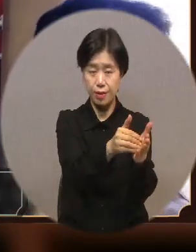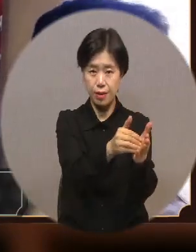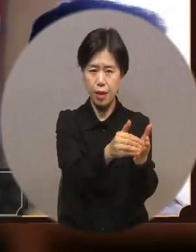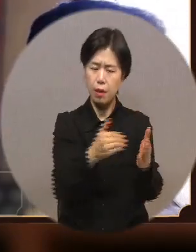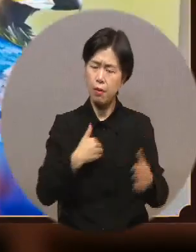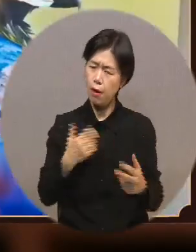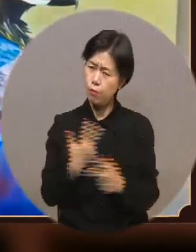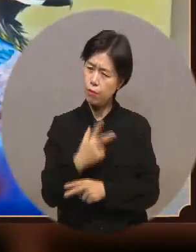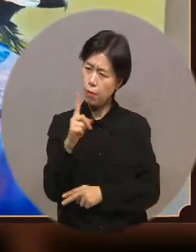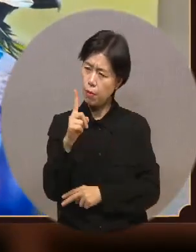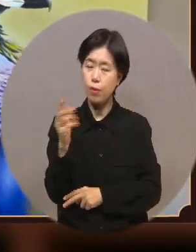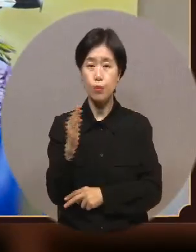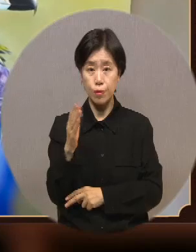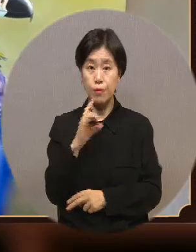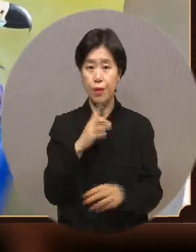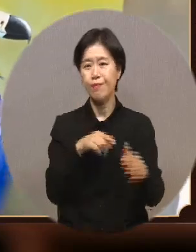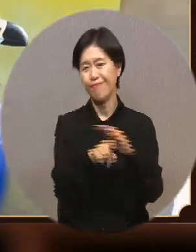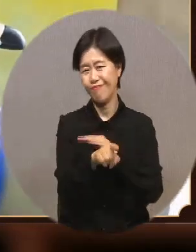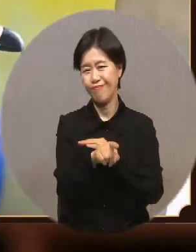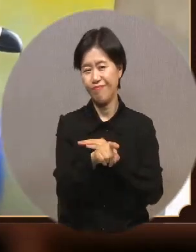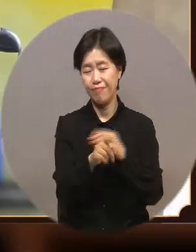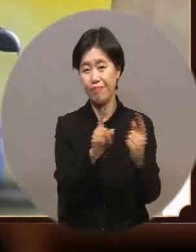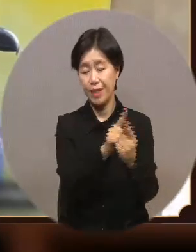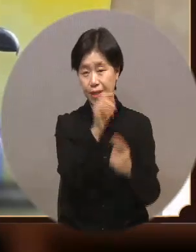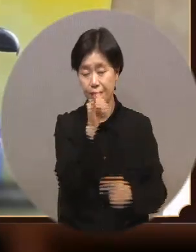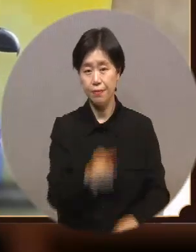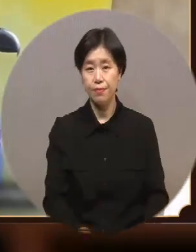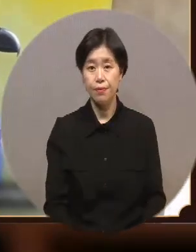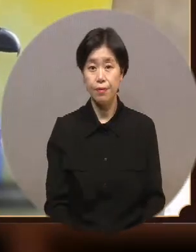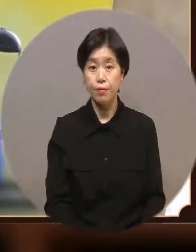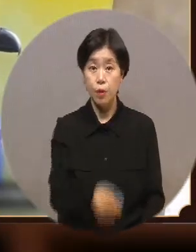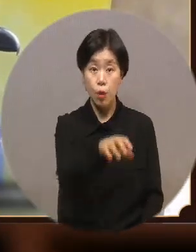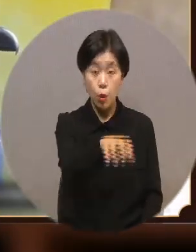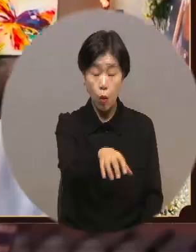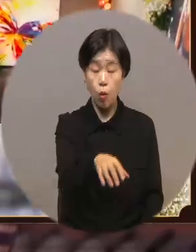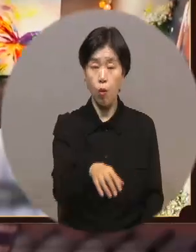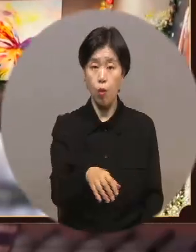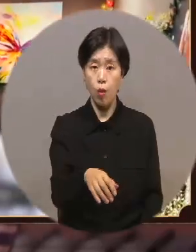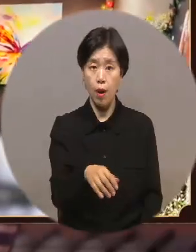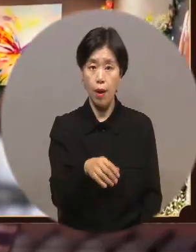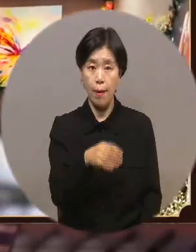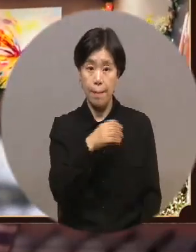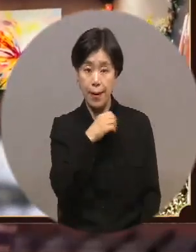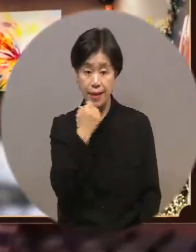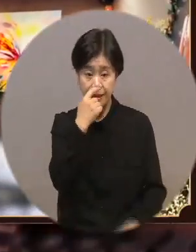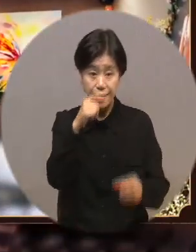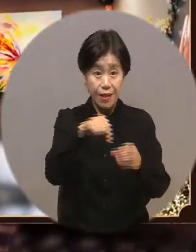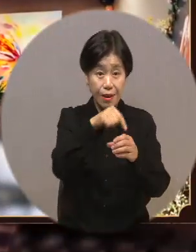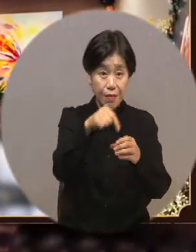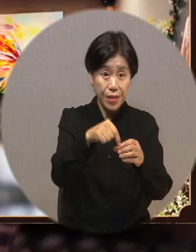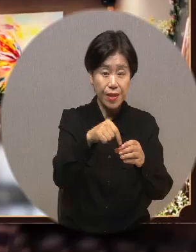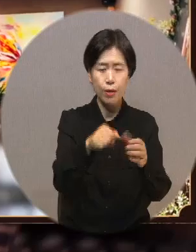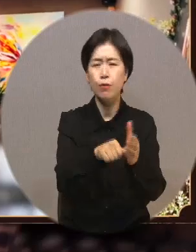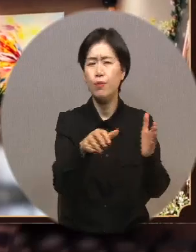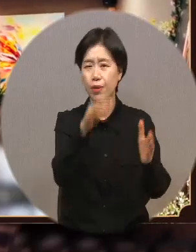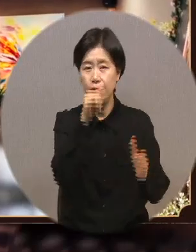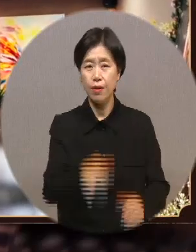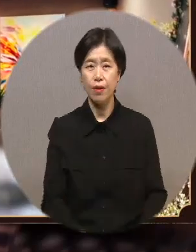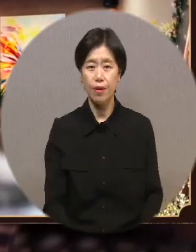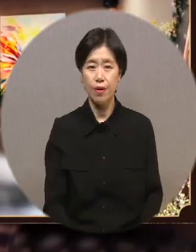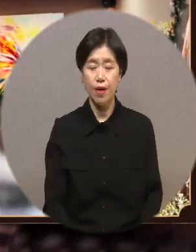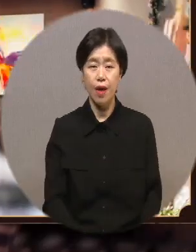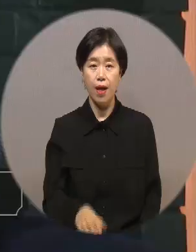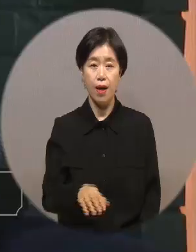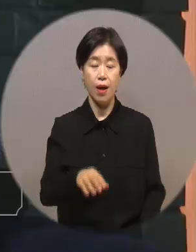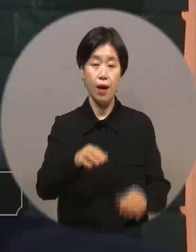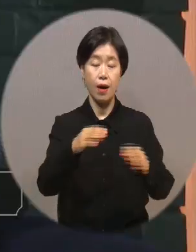하고 있는데, 꽤 맛집으로 좀 이렇게 소문이 났고 이름이 인정도 뭔가요? 받고, 이름? 오픈 더 문이라는 오픈 카페인데, 더 문.